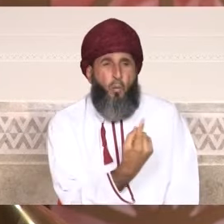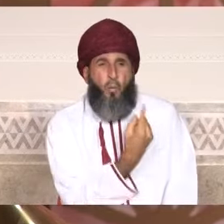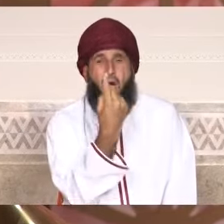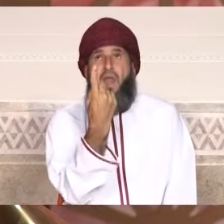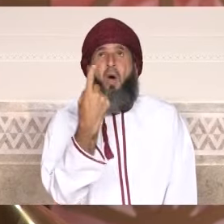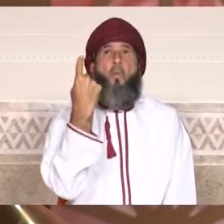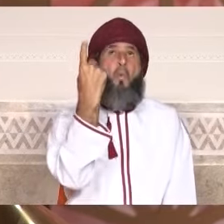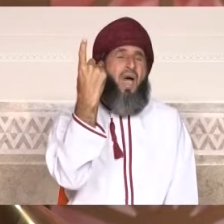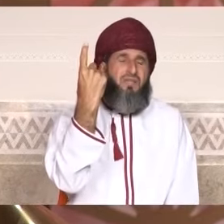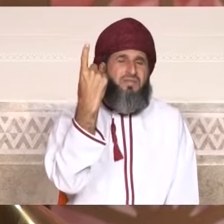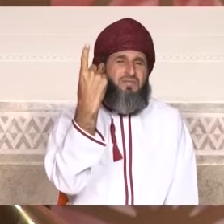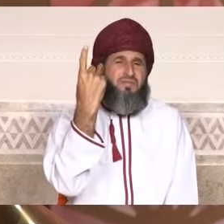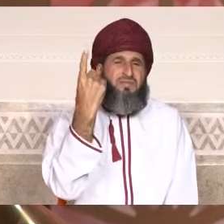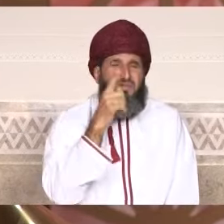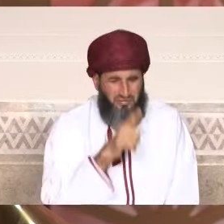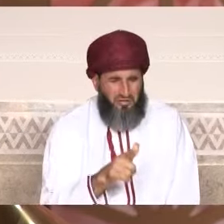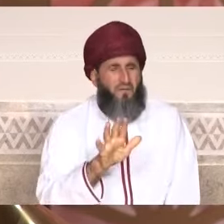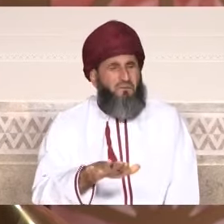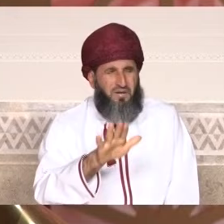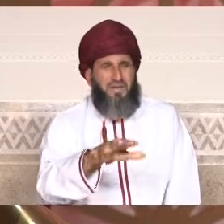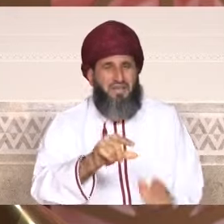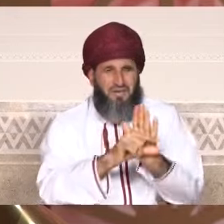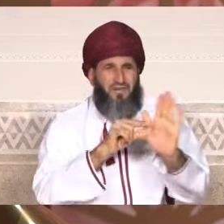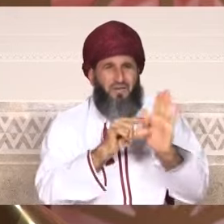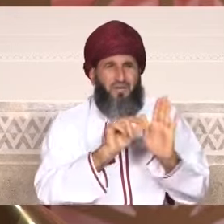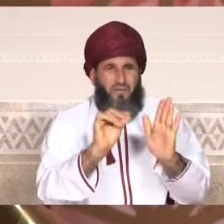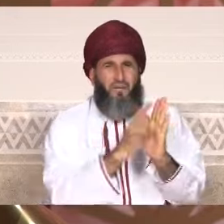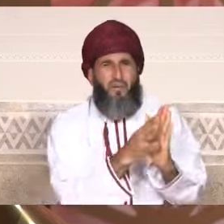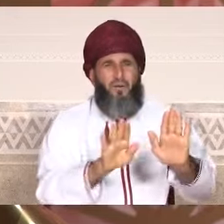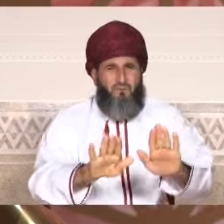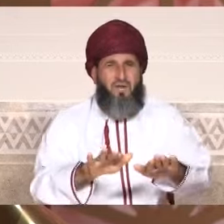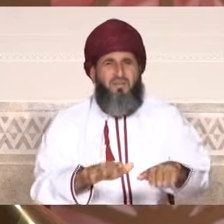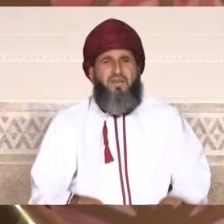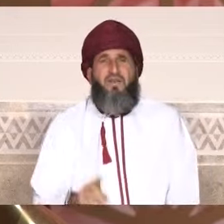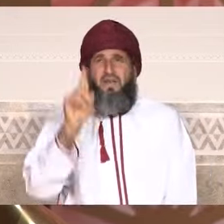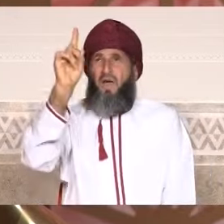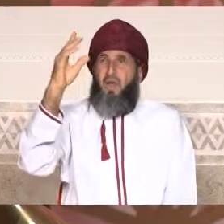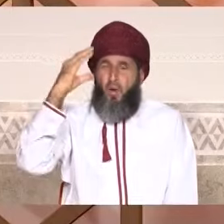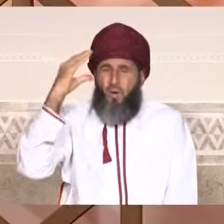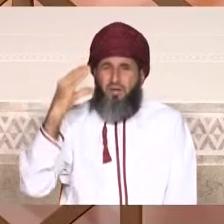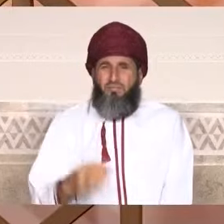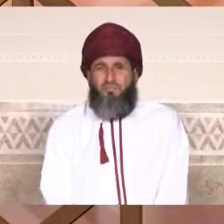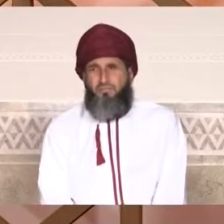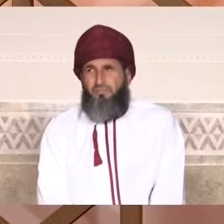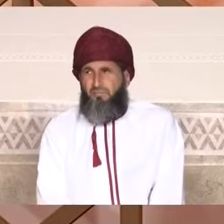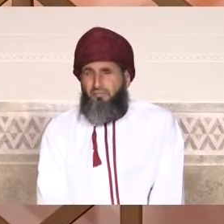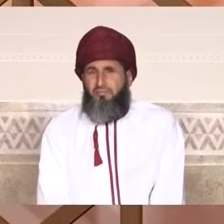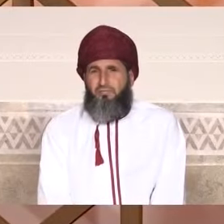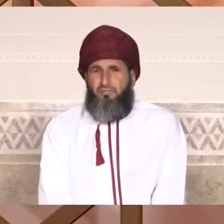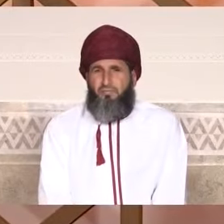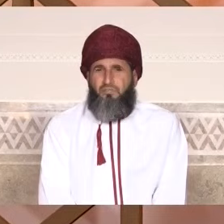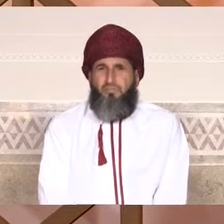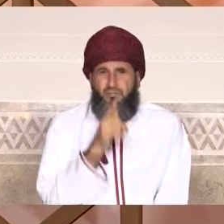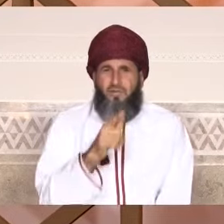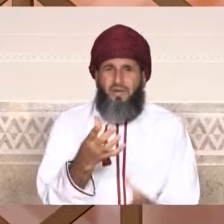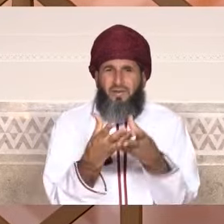وتعالى، فإنه يأتي من بعد صيغة الإفراد في نفس السورة، والله تعالى أعلم. جميل. نظرا